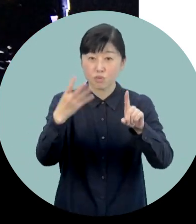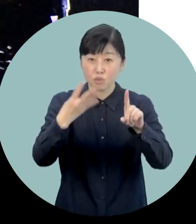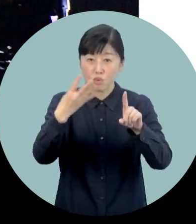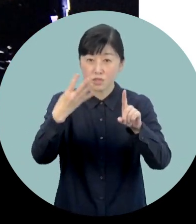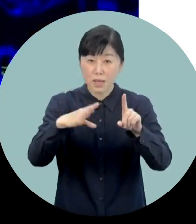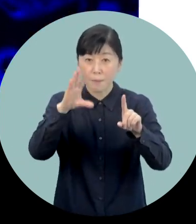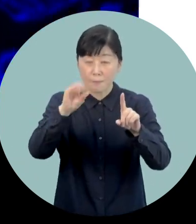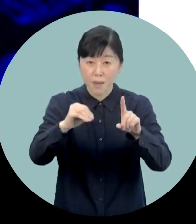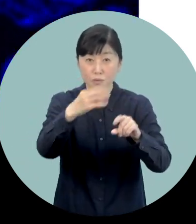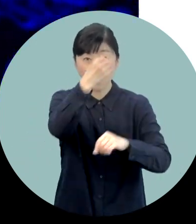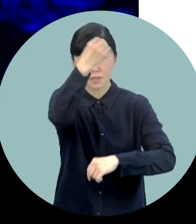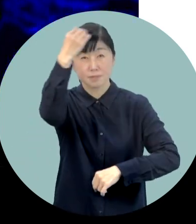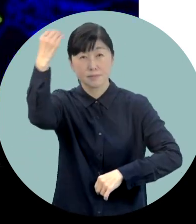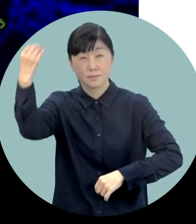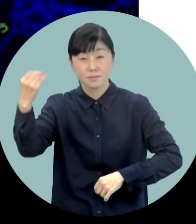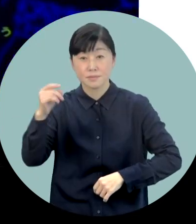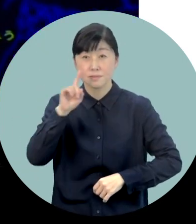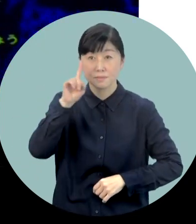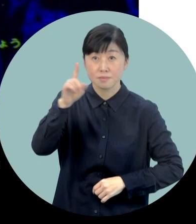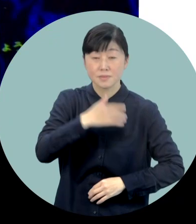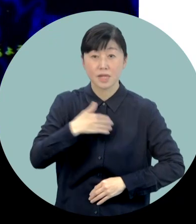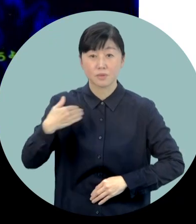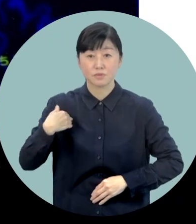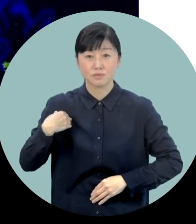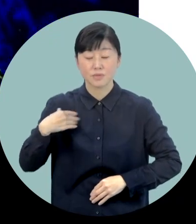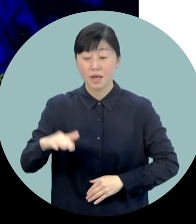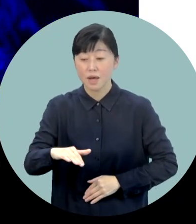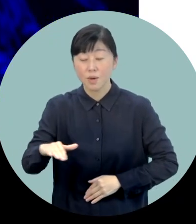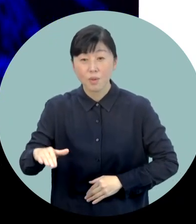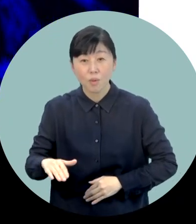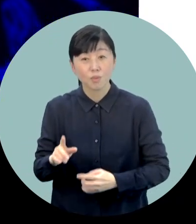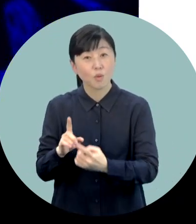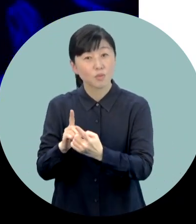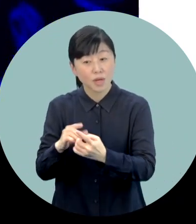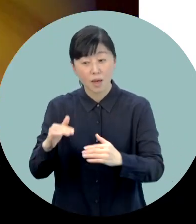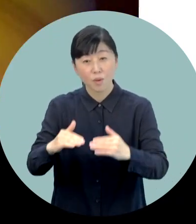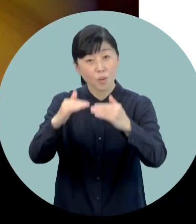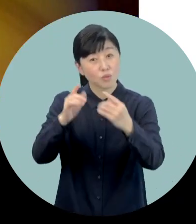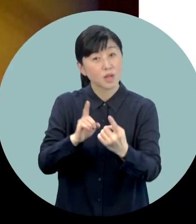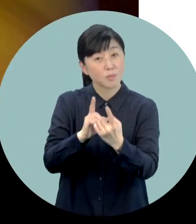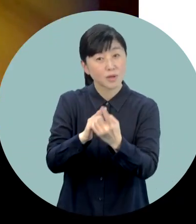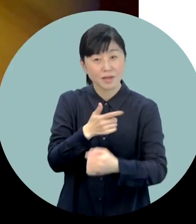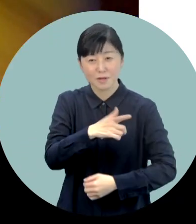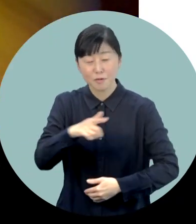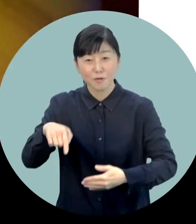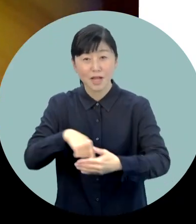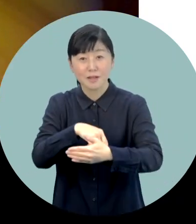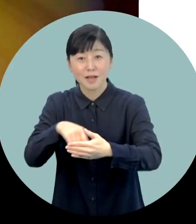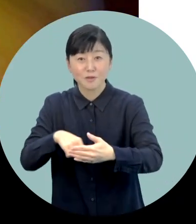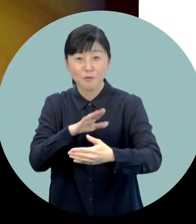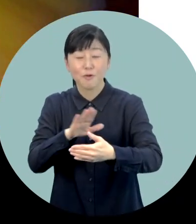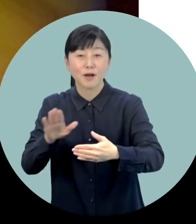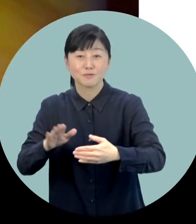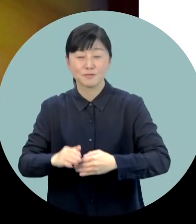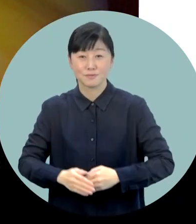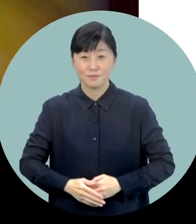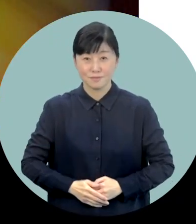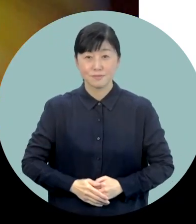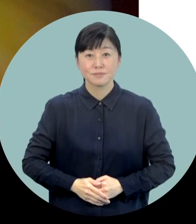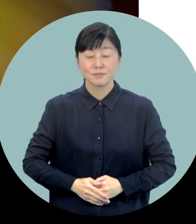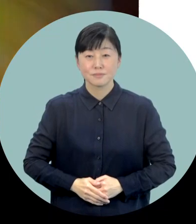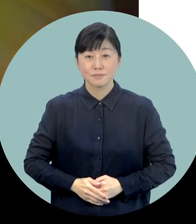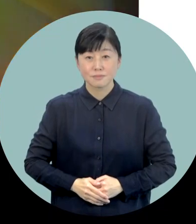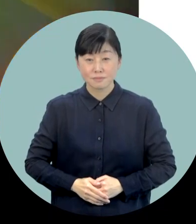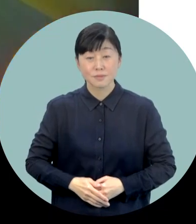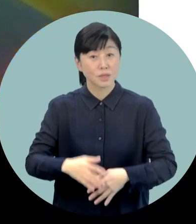現。幼児から一般向けまで多彩なプログラムを用意しています。